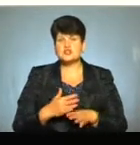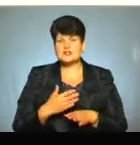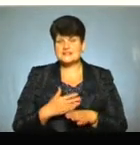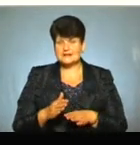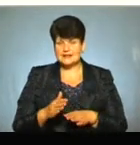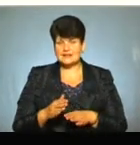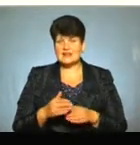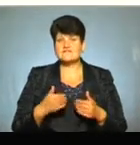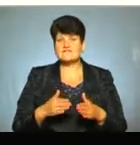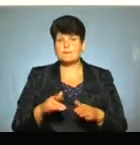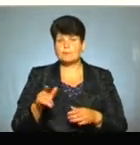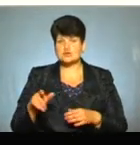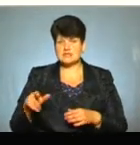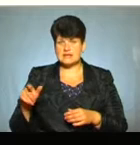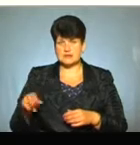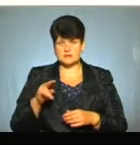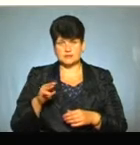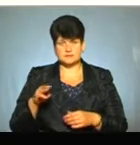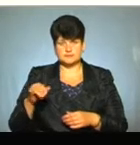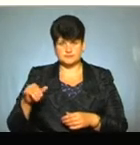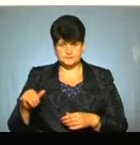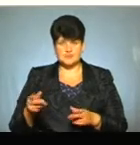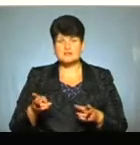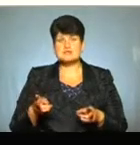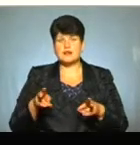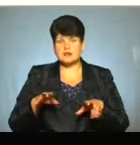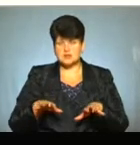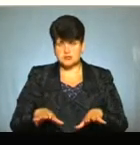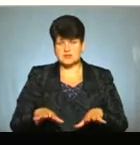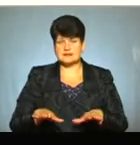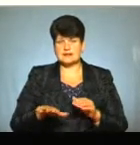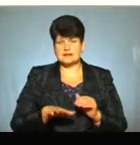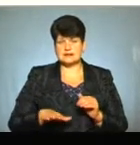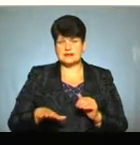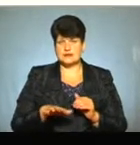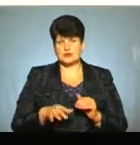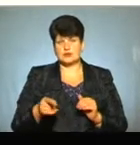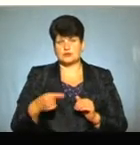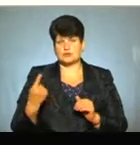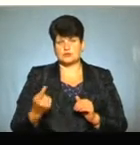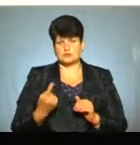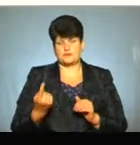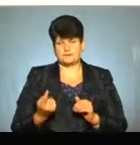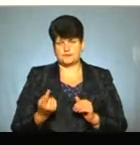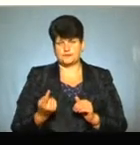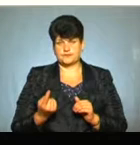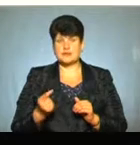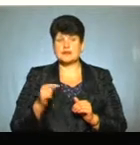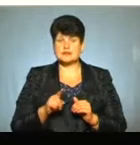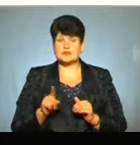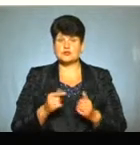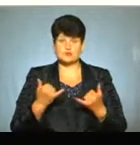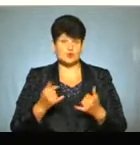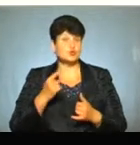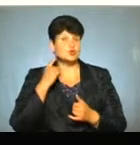частина випускників закладів професійної освіти залишається саме на території, наприклад, Тернопільської області. І те, що